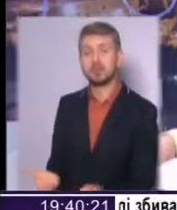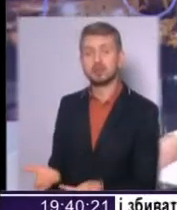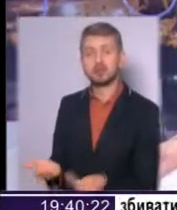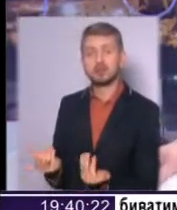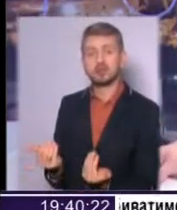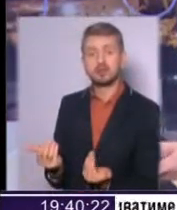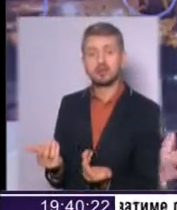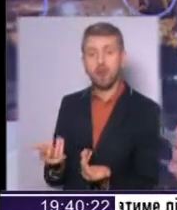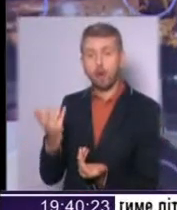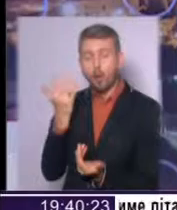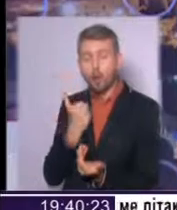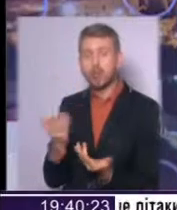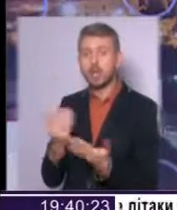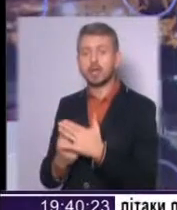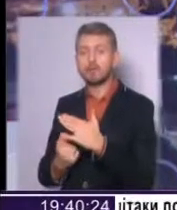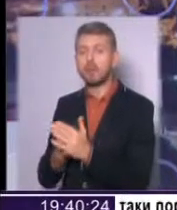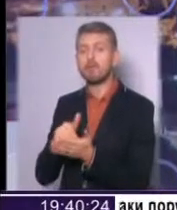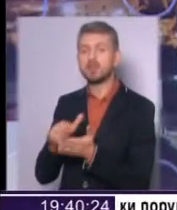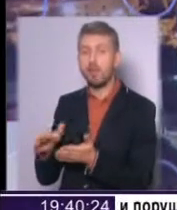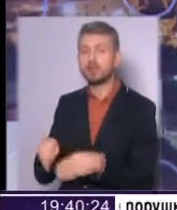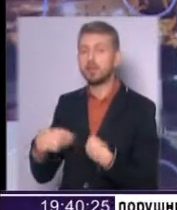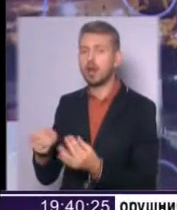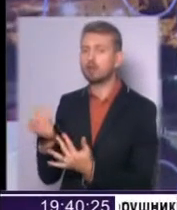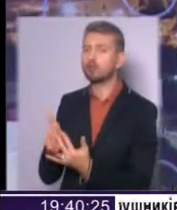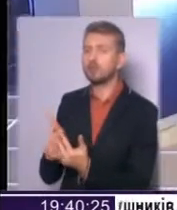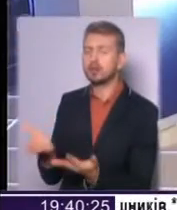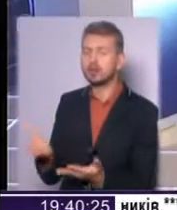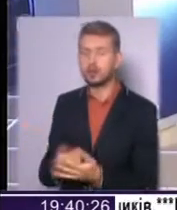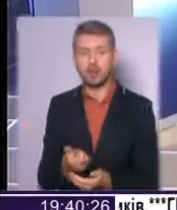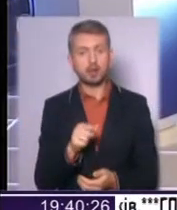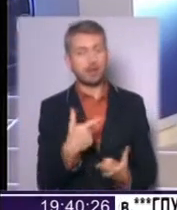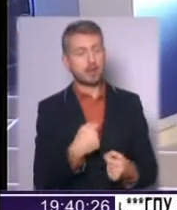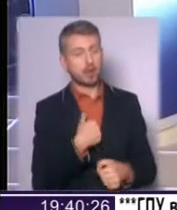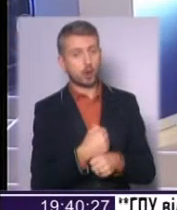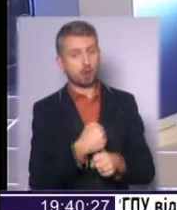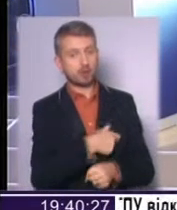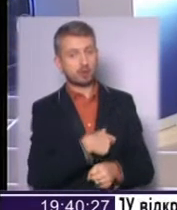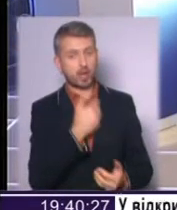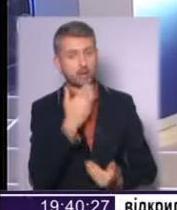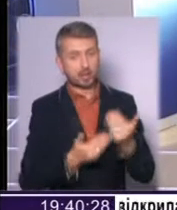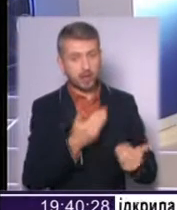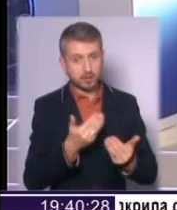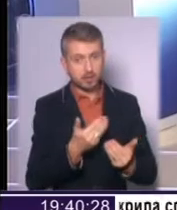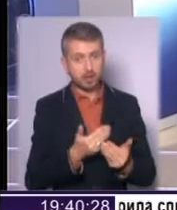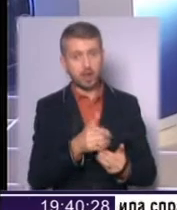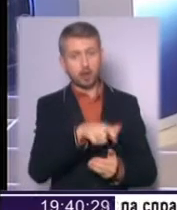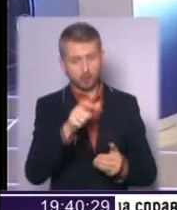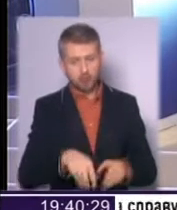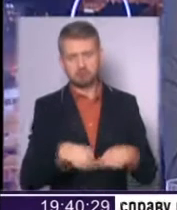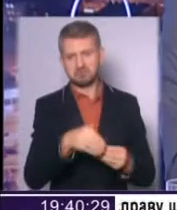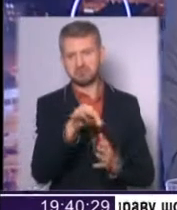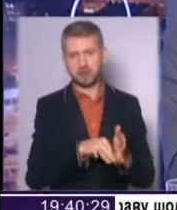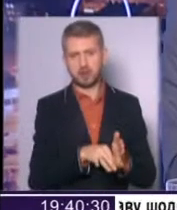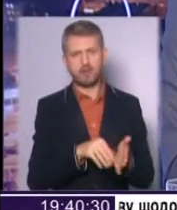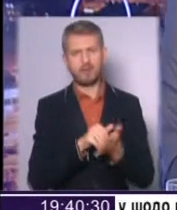правда, я просто маю таку величезну кількість прикладів, коли люди отримували субсидії. Причому люди, які живуть в